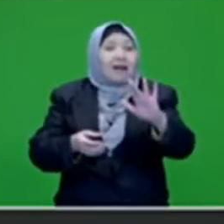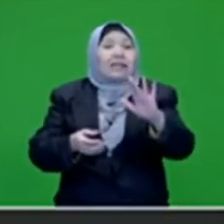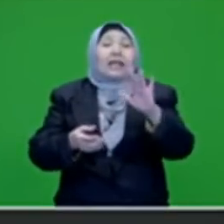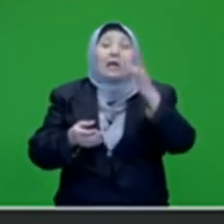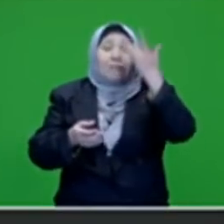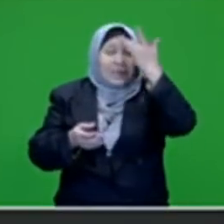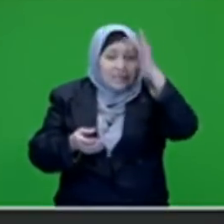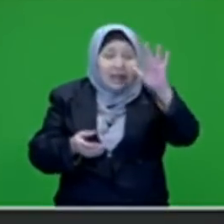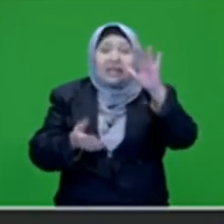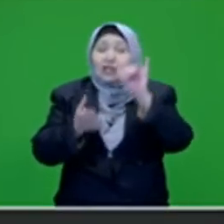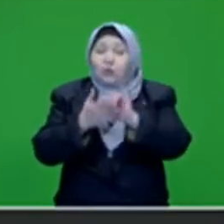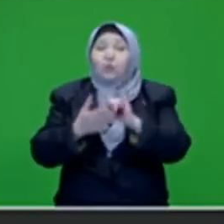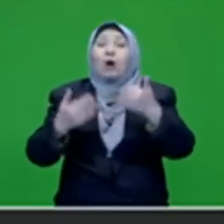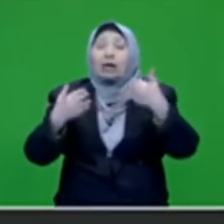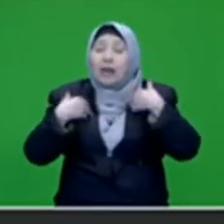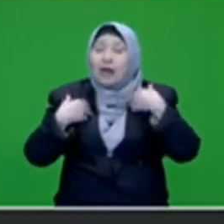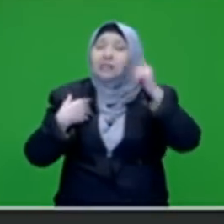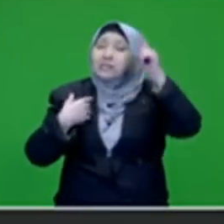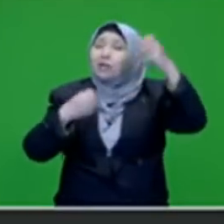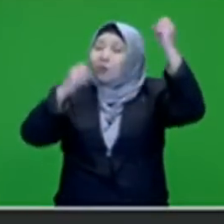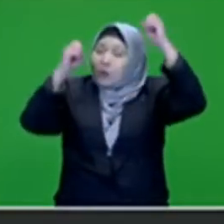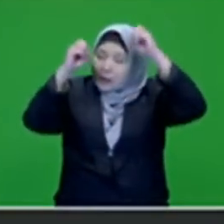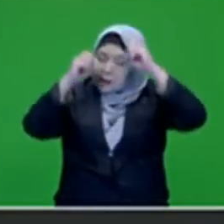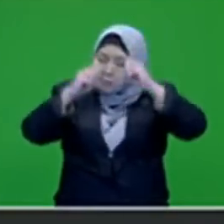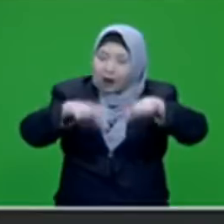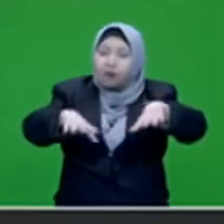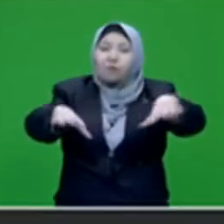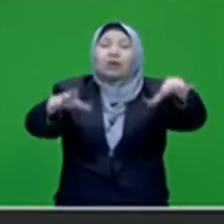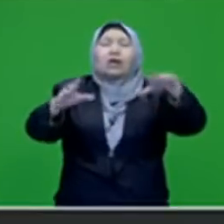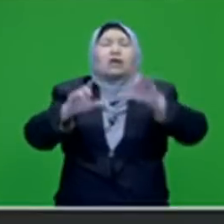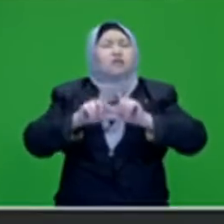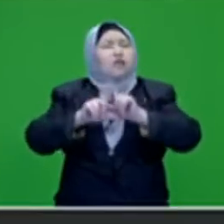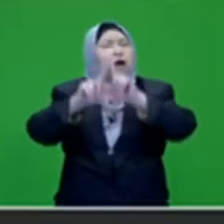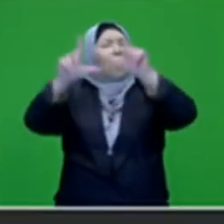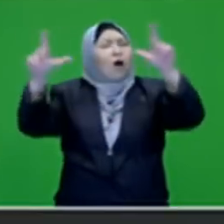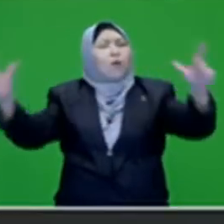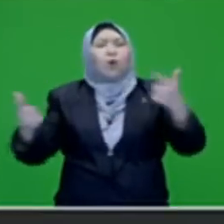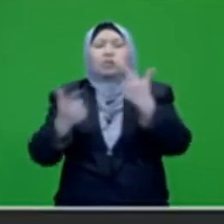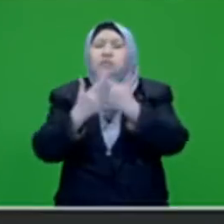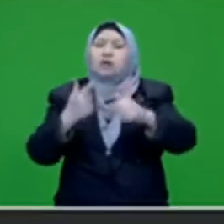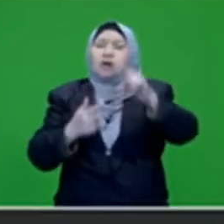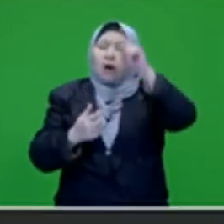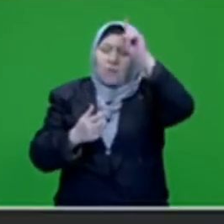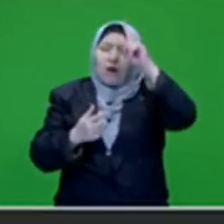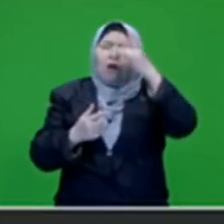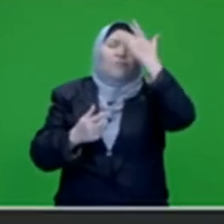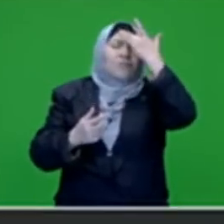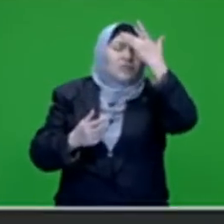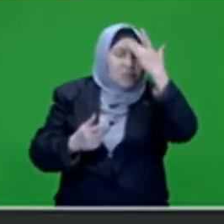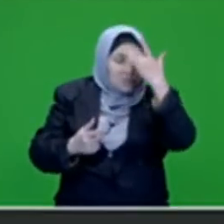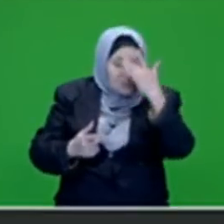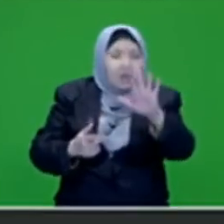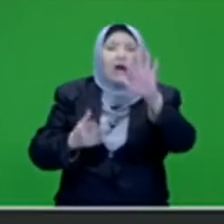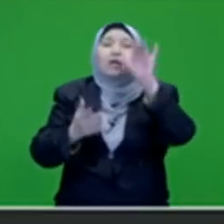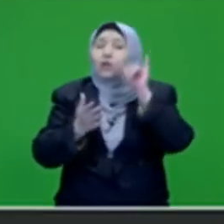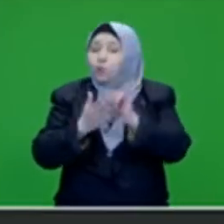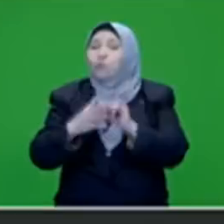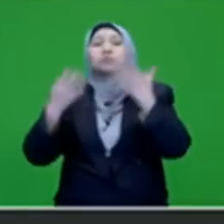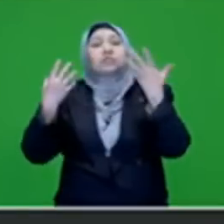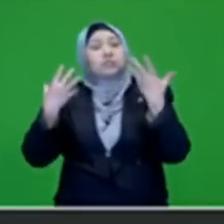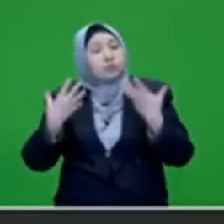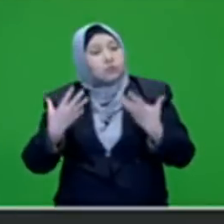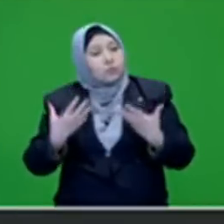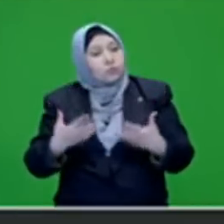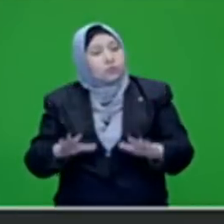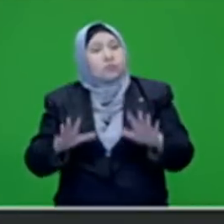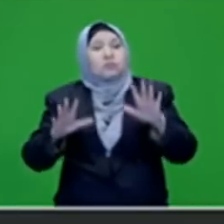itu adalah satu lempah kurnia yang sangat luas daripada Tuhan. Jadi kebijaksanaan itu adalah